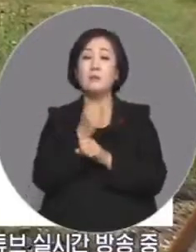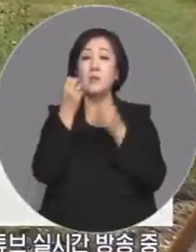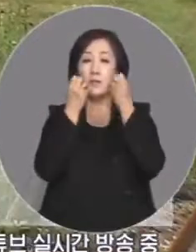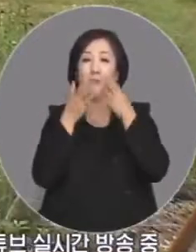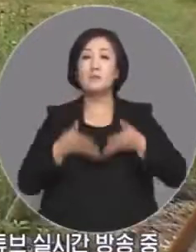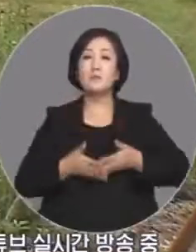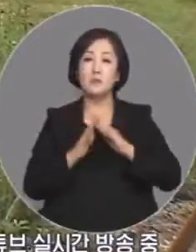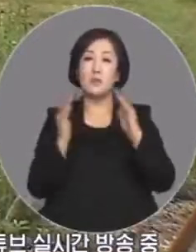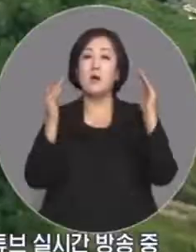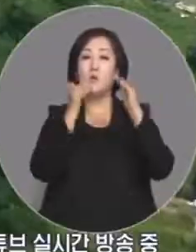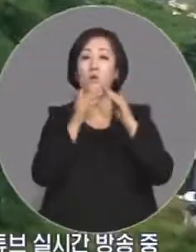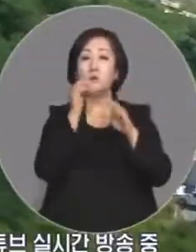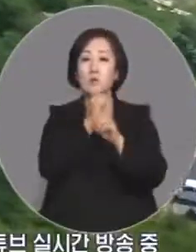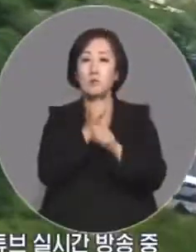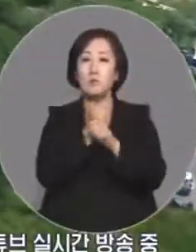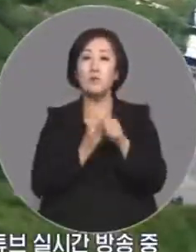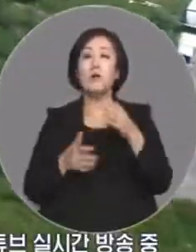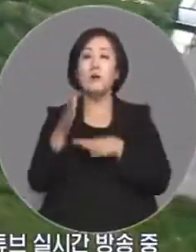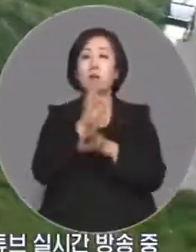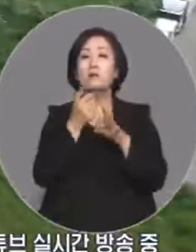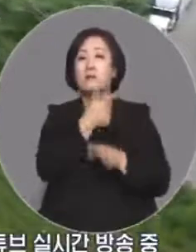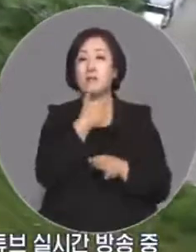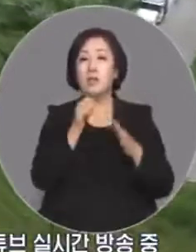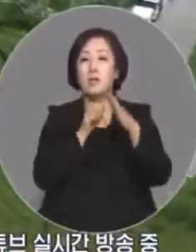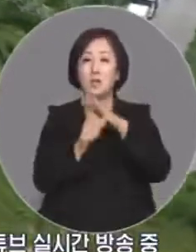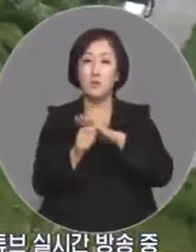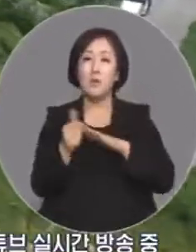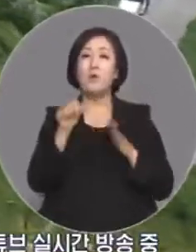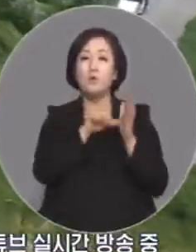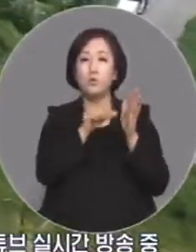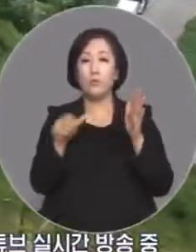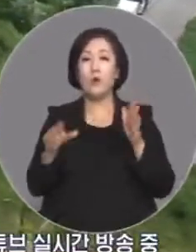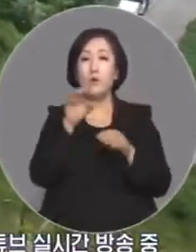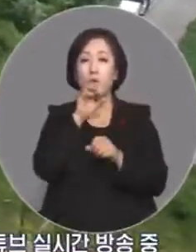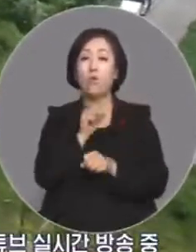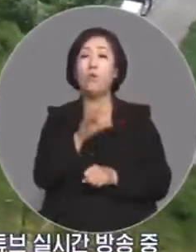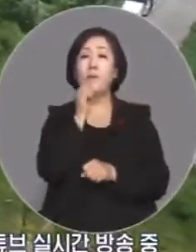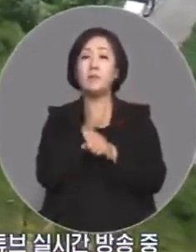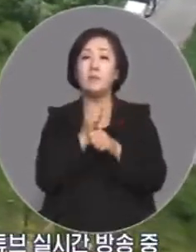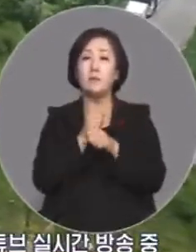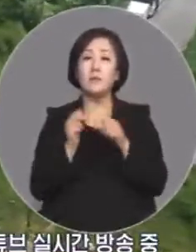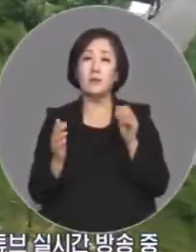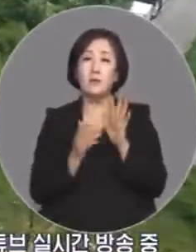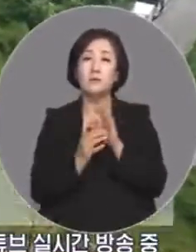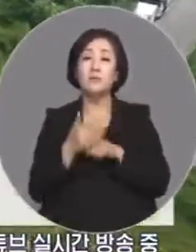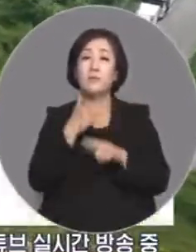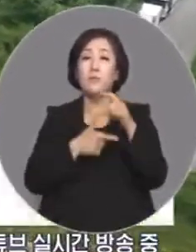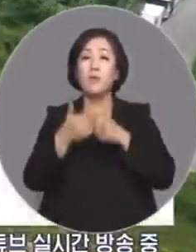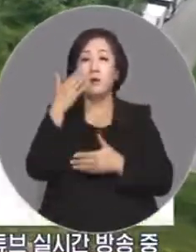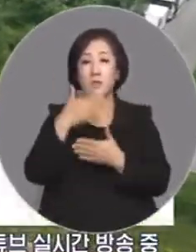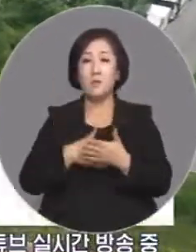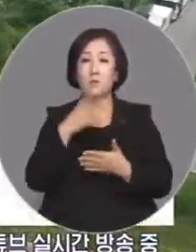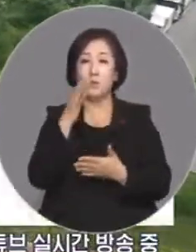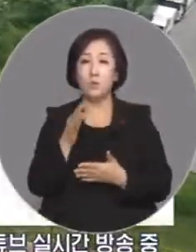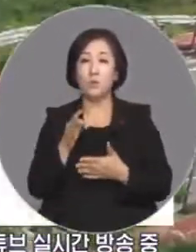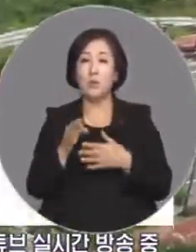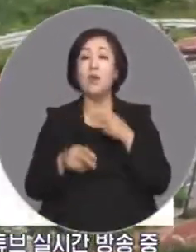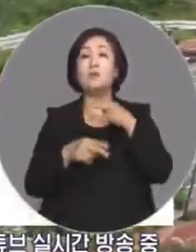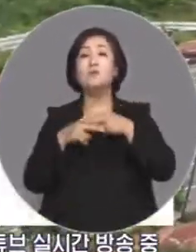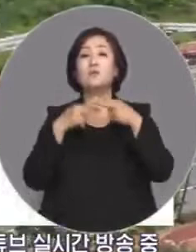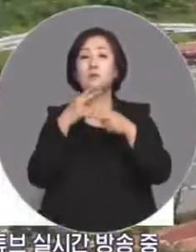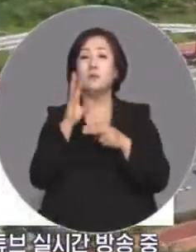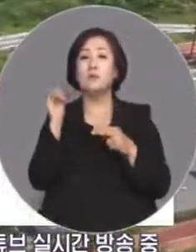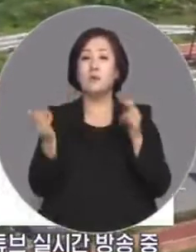신축 회관을 지어 경제계를 대표하는 랜드마크로 만들겠다고 밝혔습니다. 잉여금으로 축적되어 있는